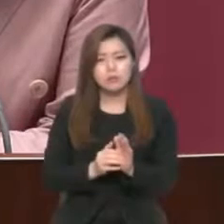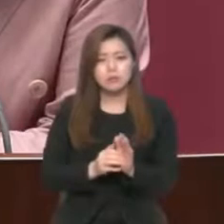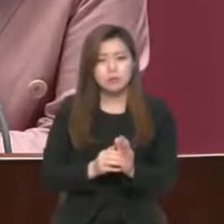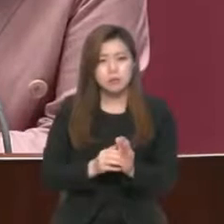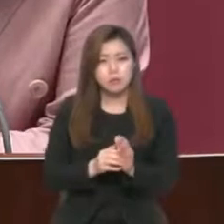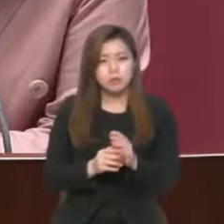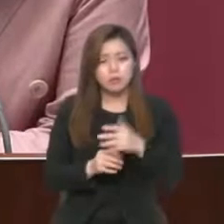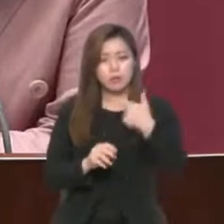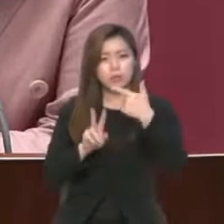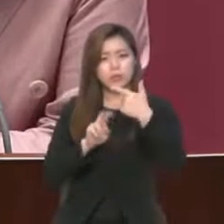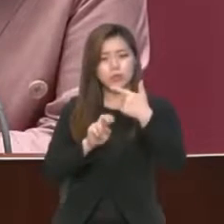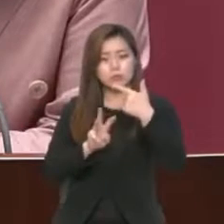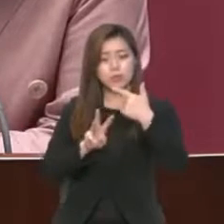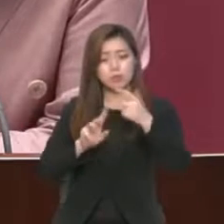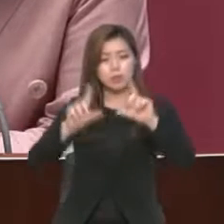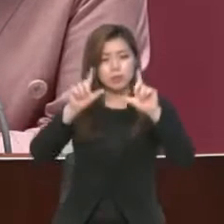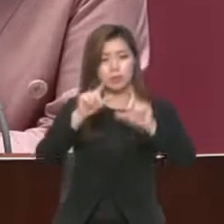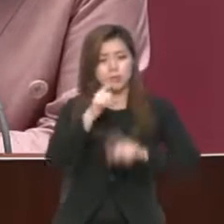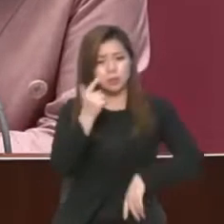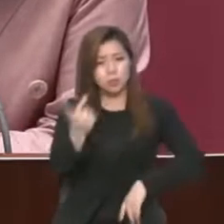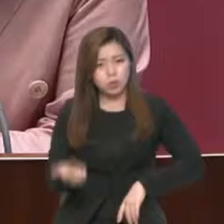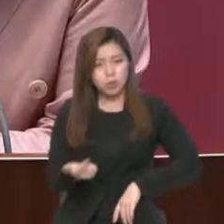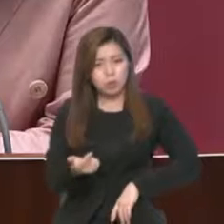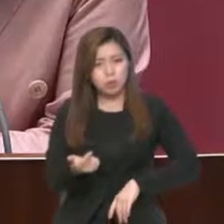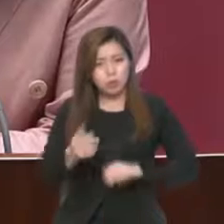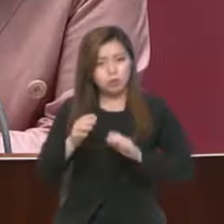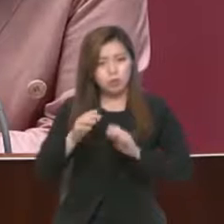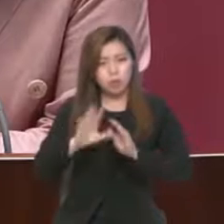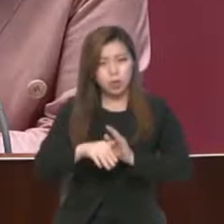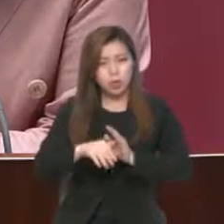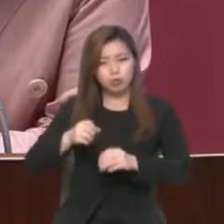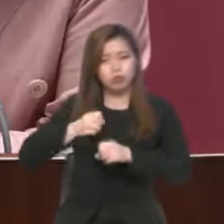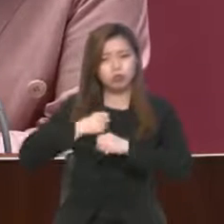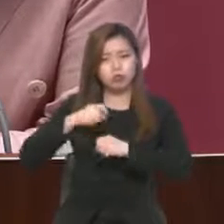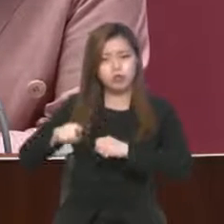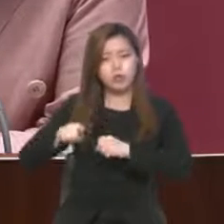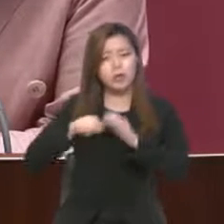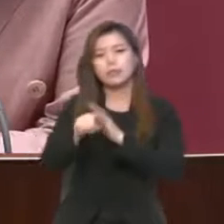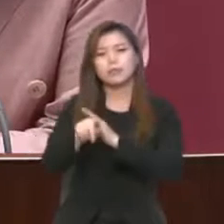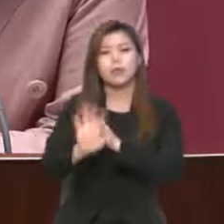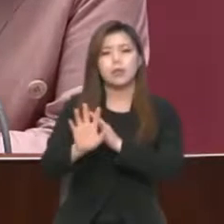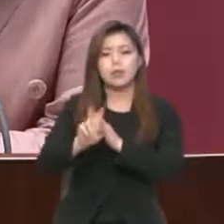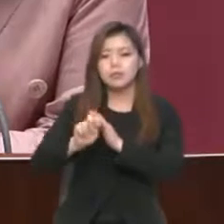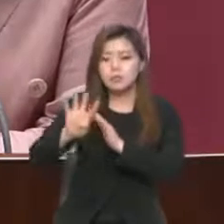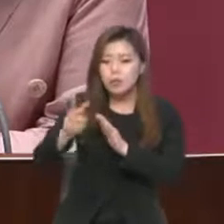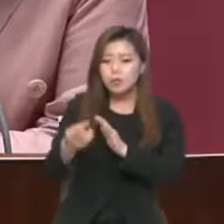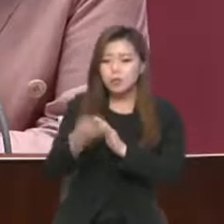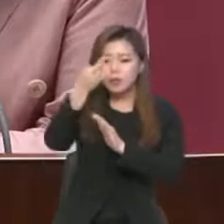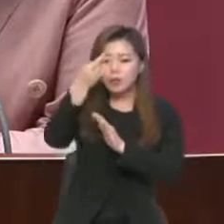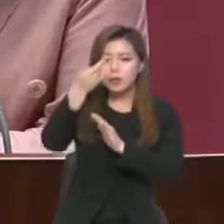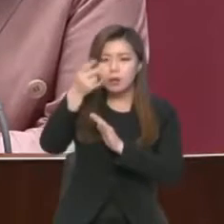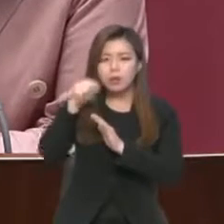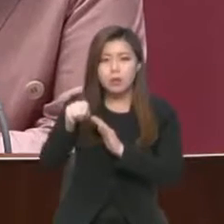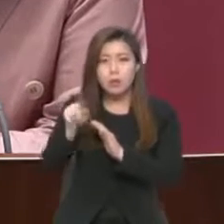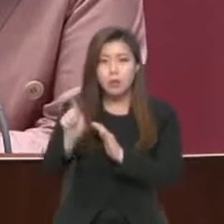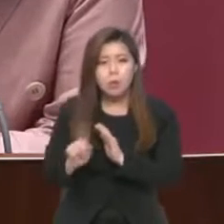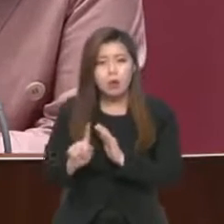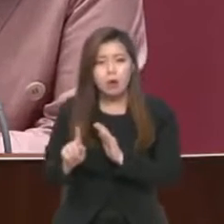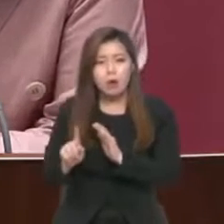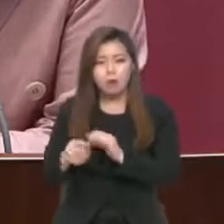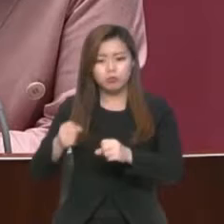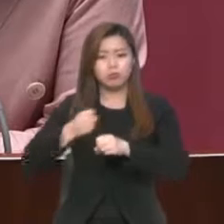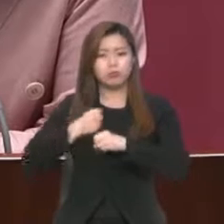23일 금요일 저녁 9시까지 아드님 복귀하지 않았고요. 24일에도 없었습니다. 그럼 바로 이것이